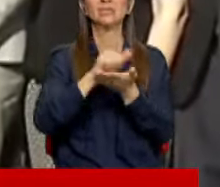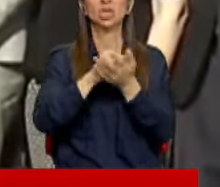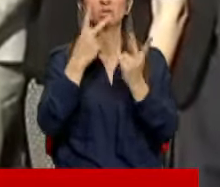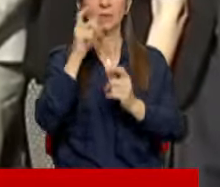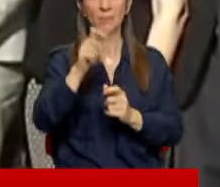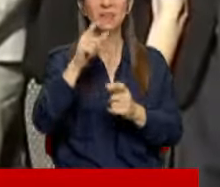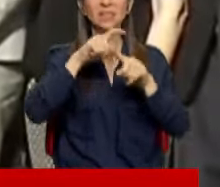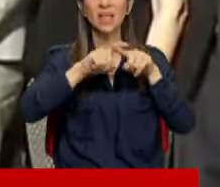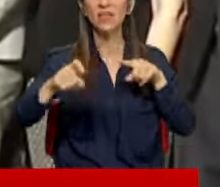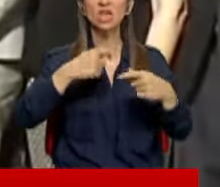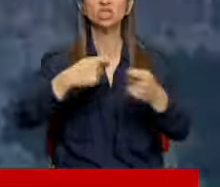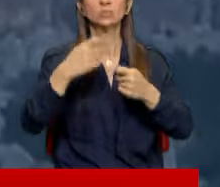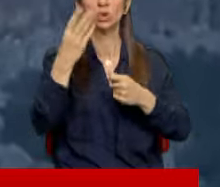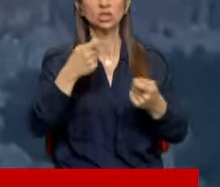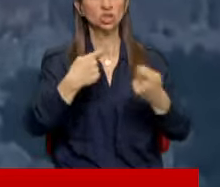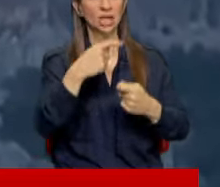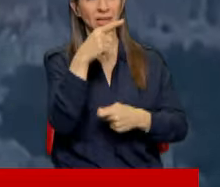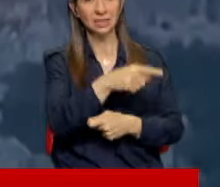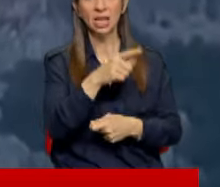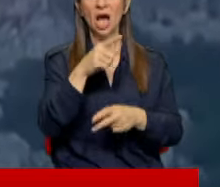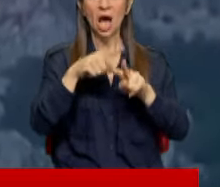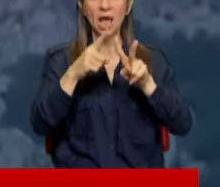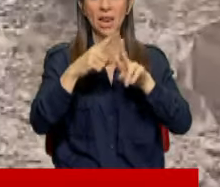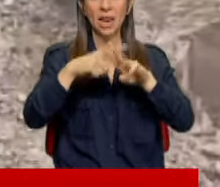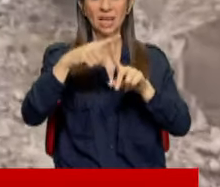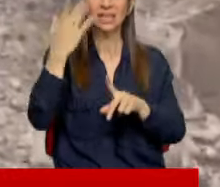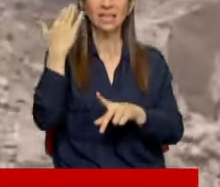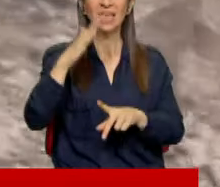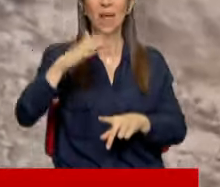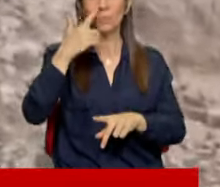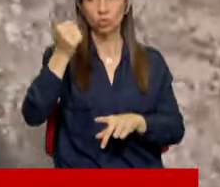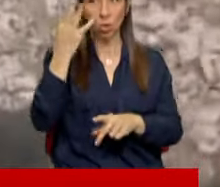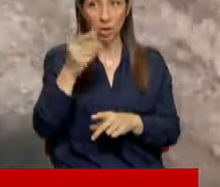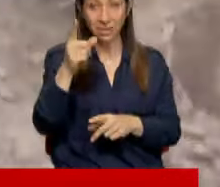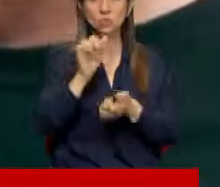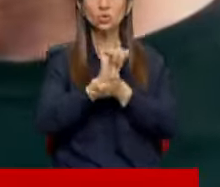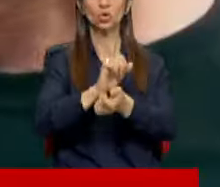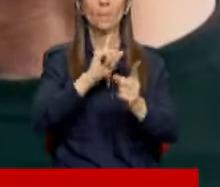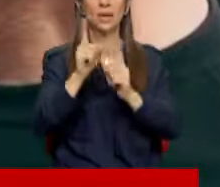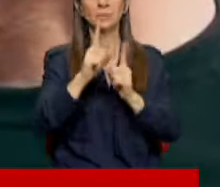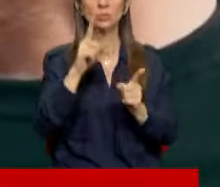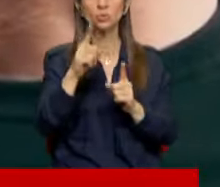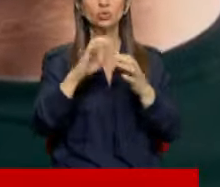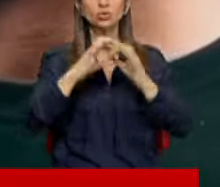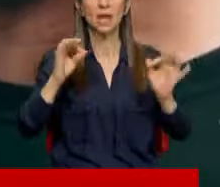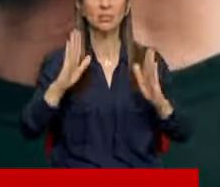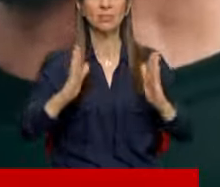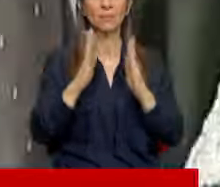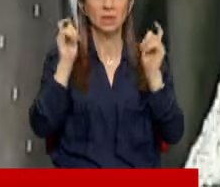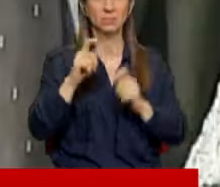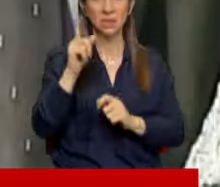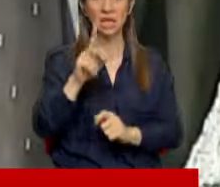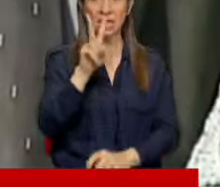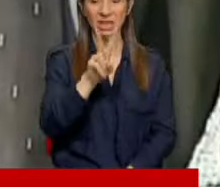yaptı. Teleferin işletmesi olan şirketlerden ANET'in eski genel müdürü olan Kocagöz'ün tutuklu yargılanmasına bu sözlerle tepki